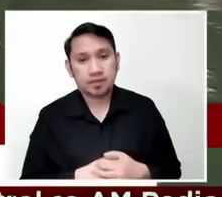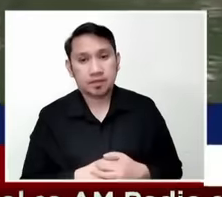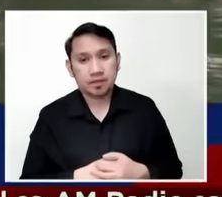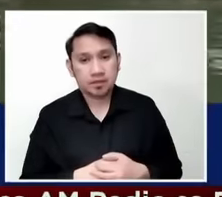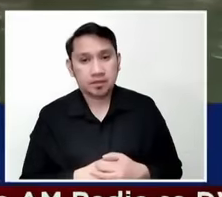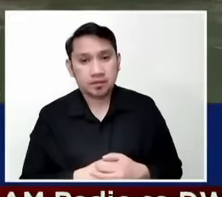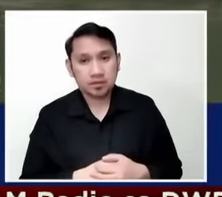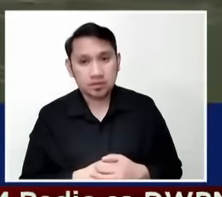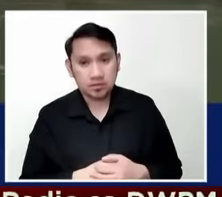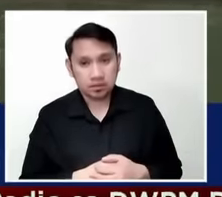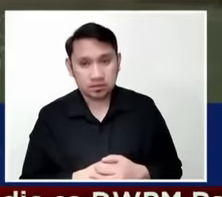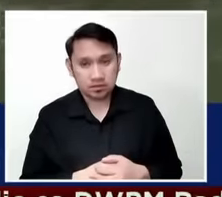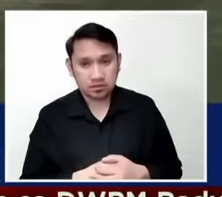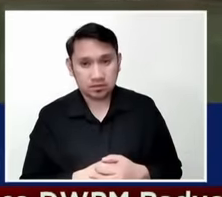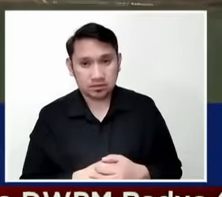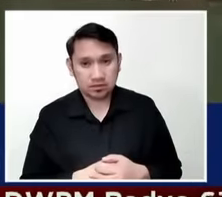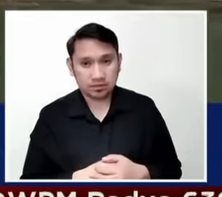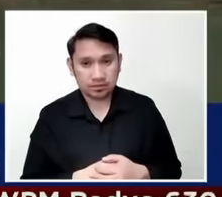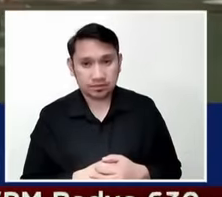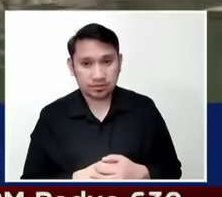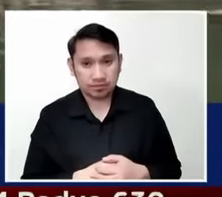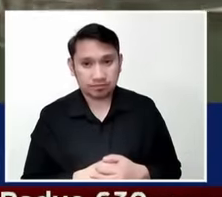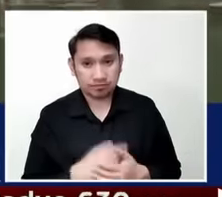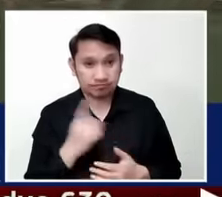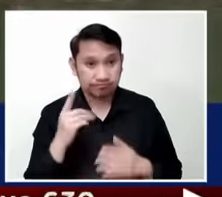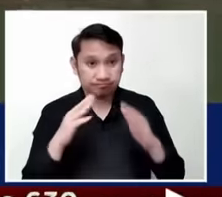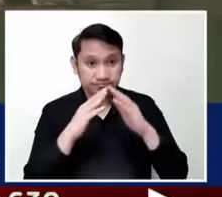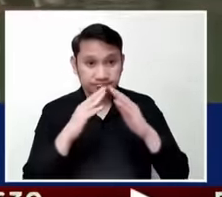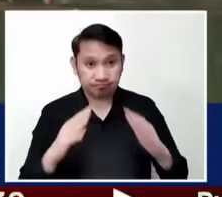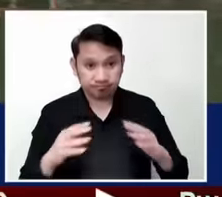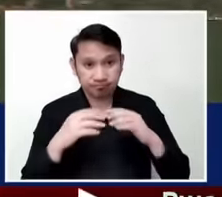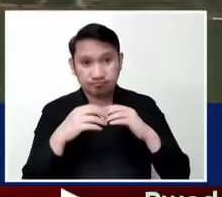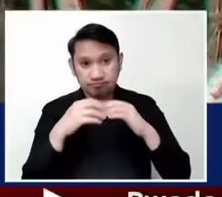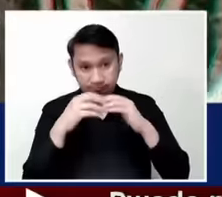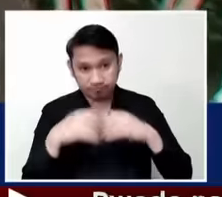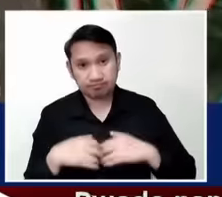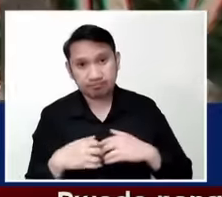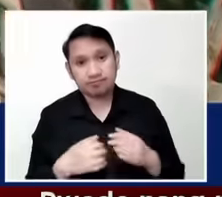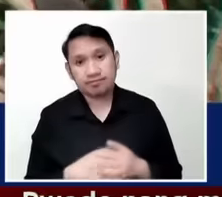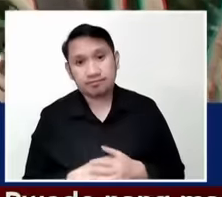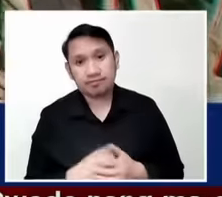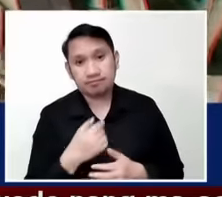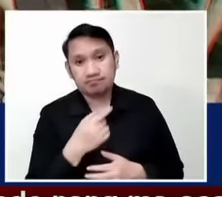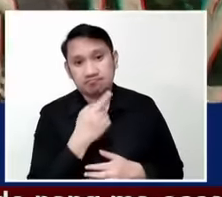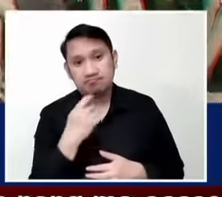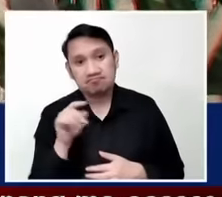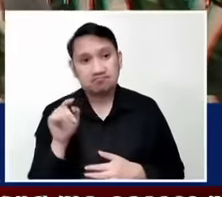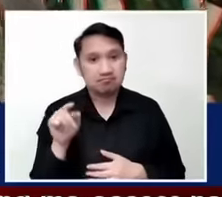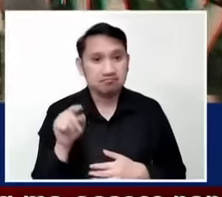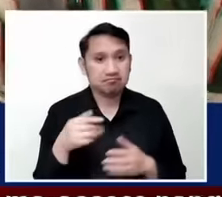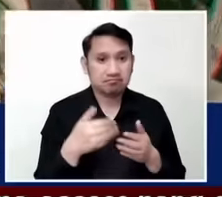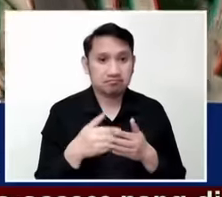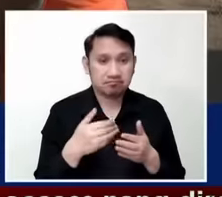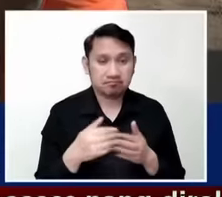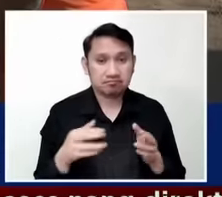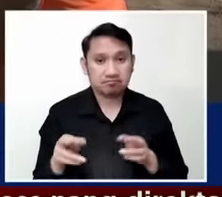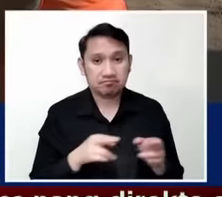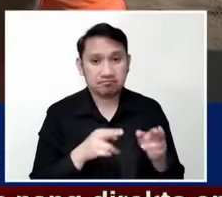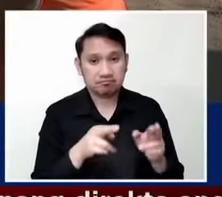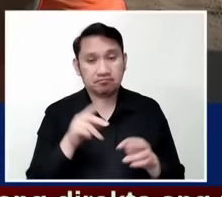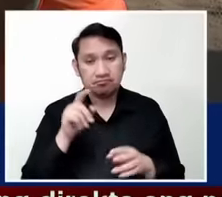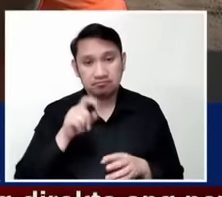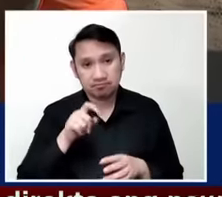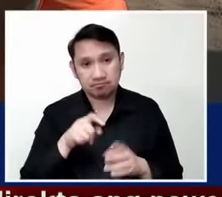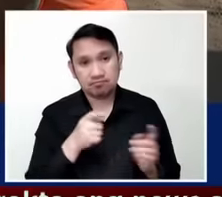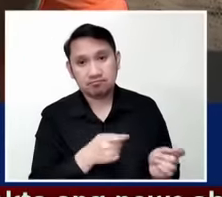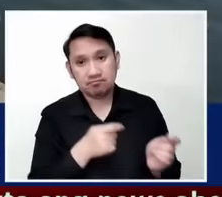Yan sir, yan. Pinadapa ng lindol ang bahay ni Gemma Mejia. Dahil naninirahan malapit sa ilog, kinailangan din